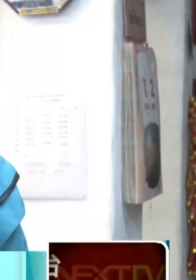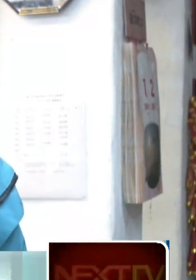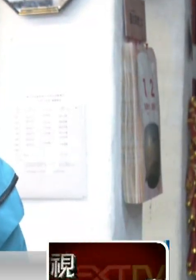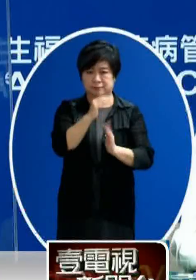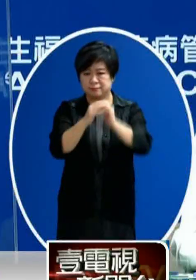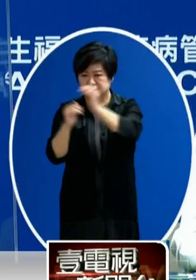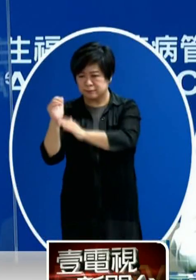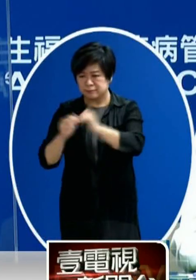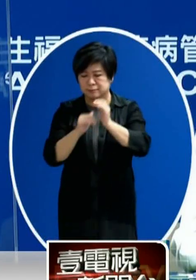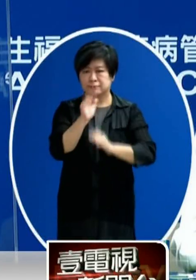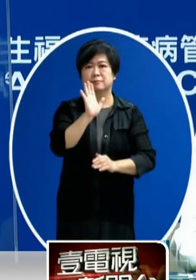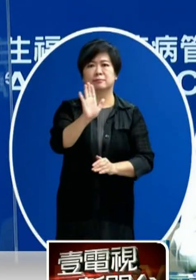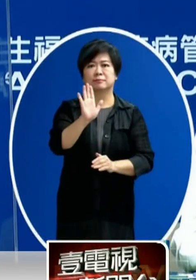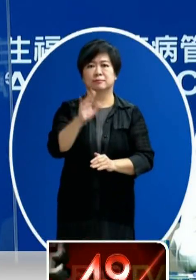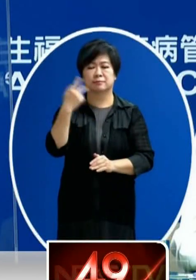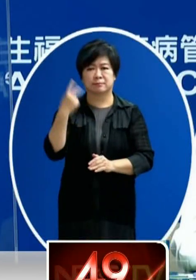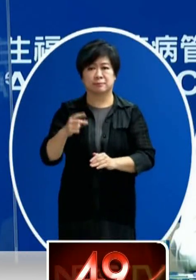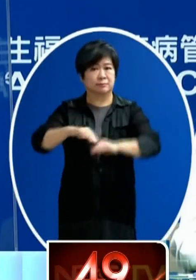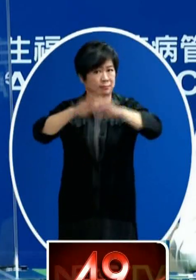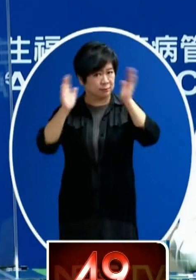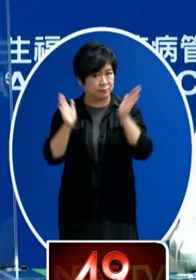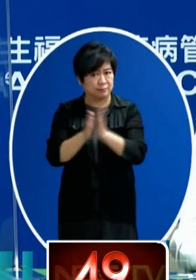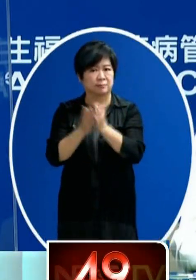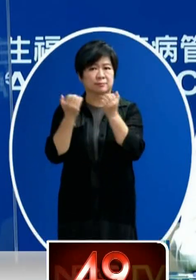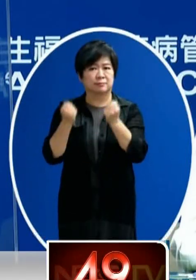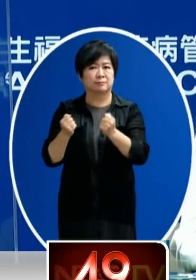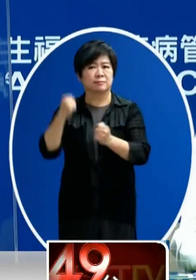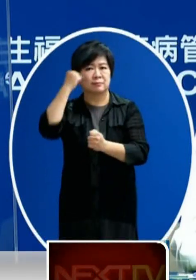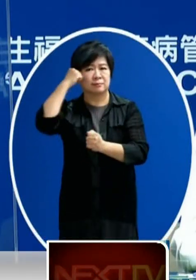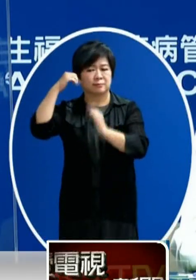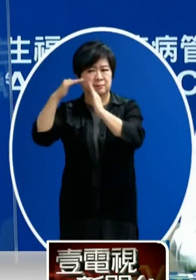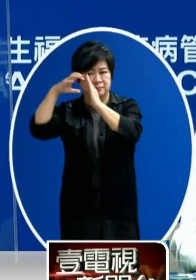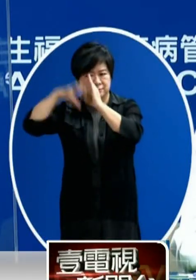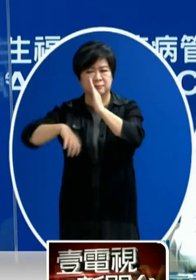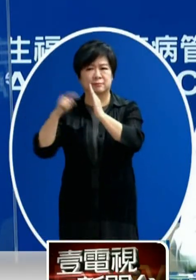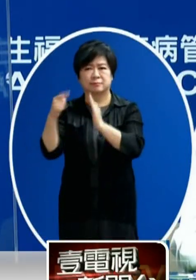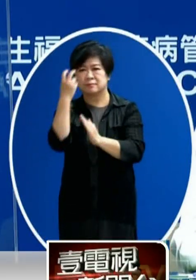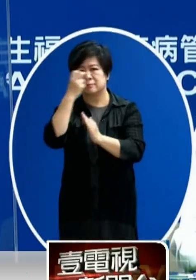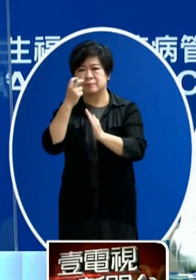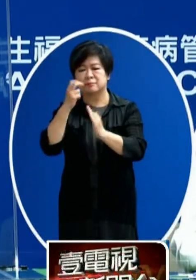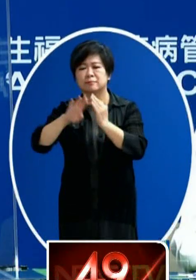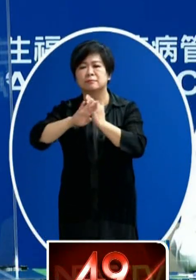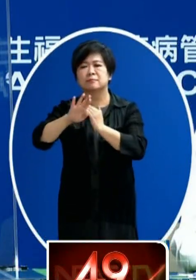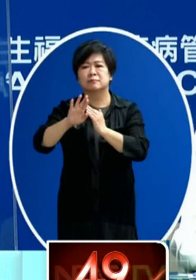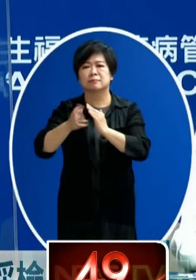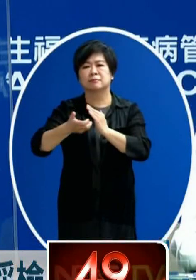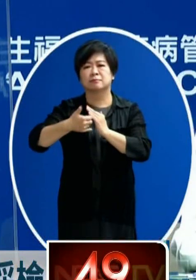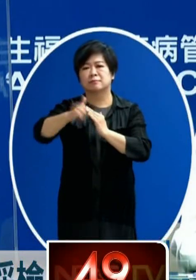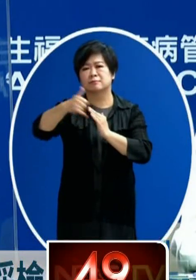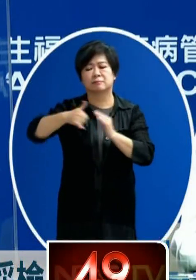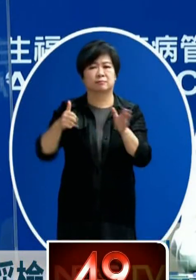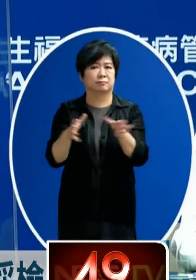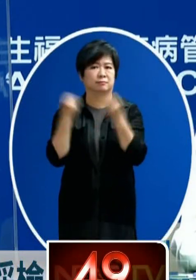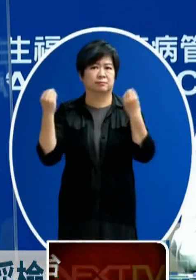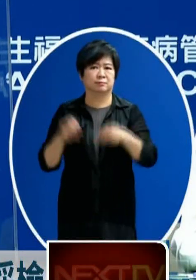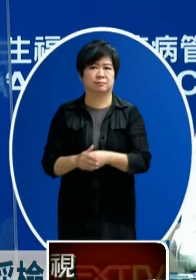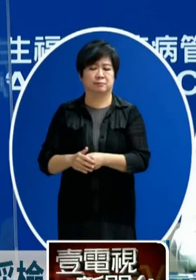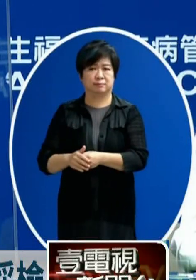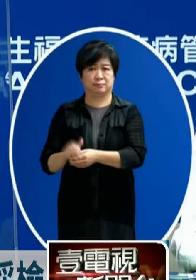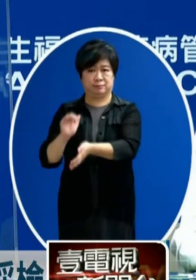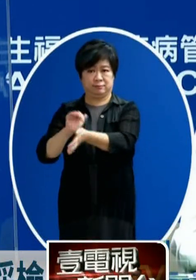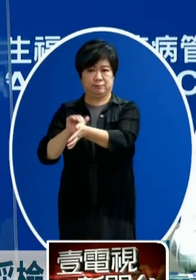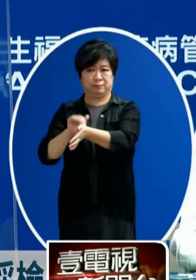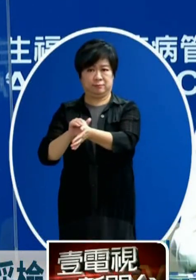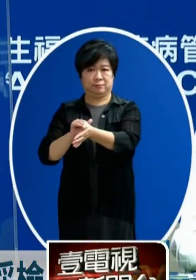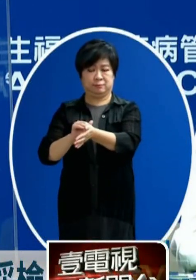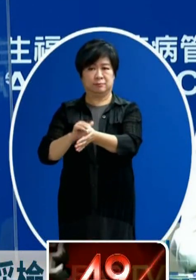察去抓， 我们都全部在里面裁剪，不用再往外移。那医师跟医疗机构会进